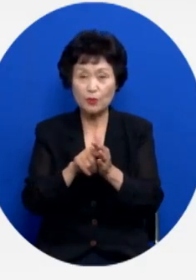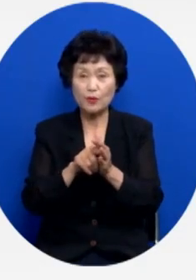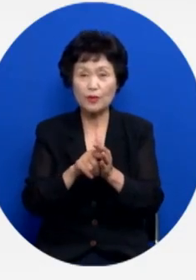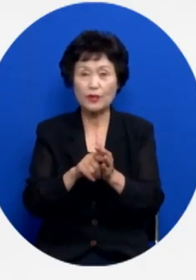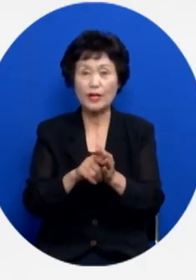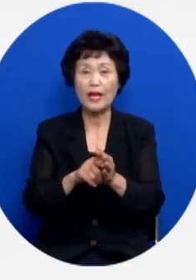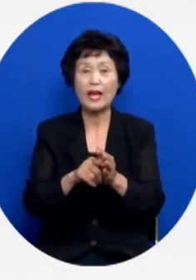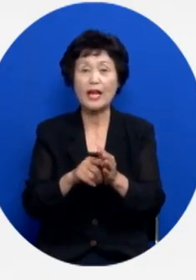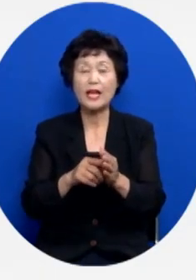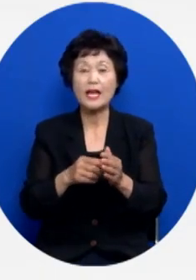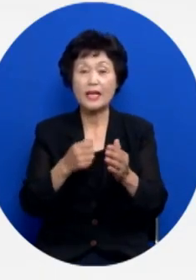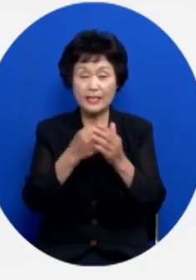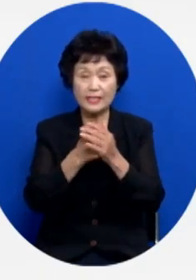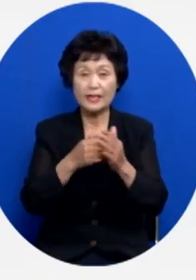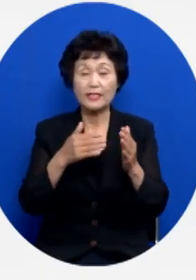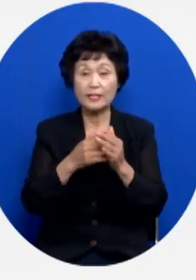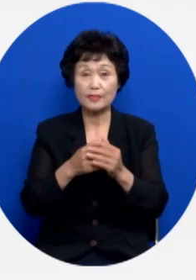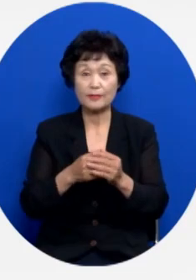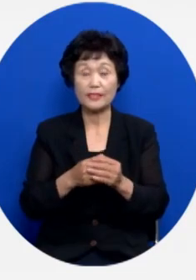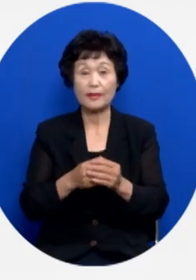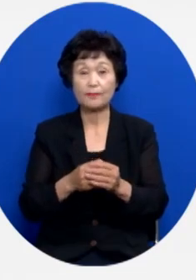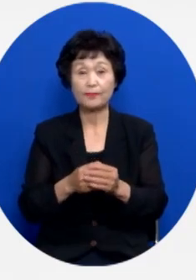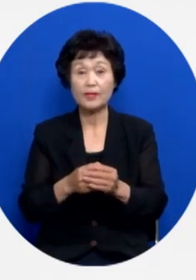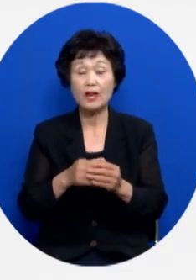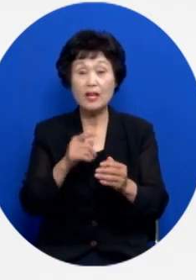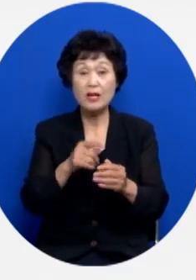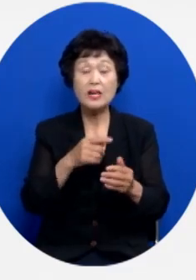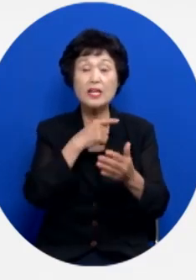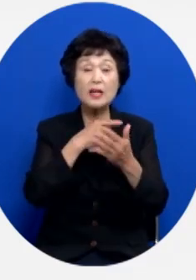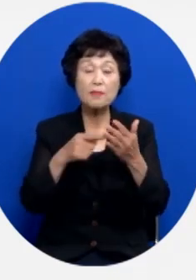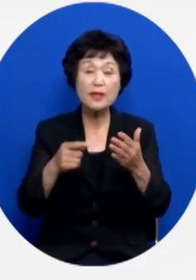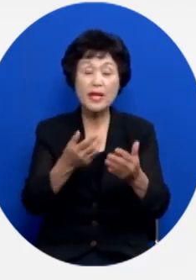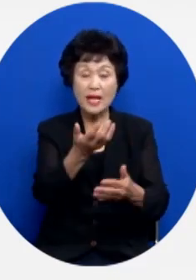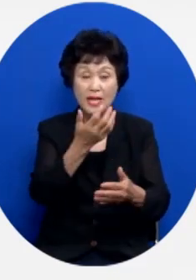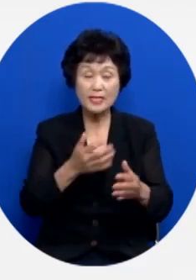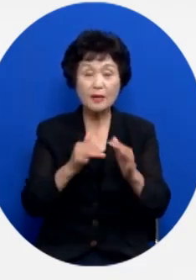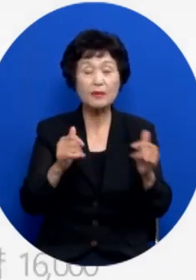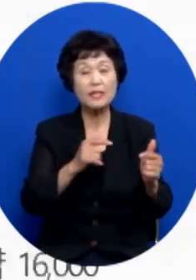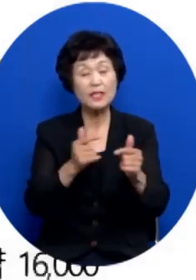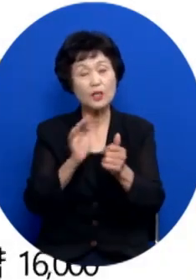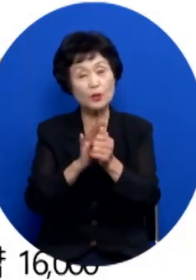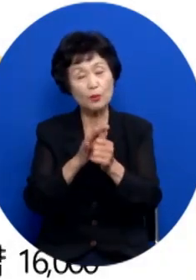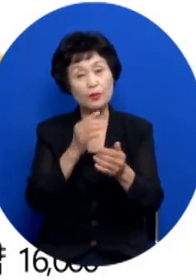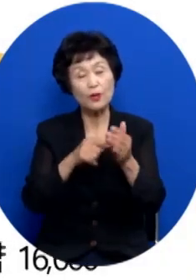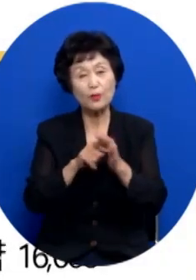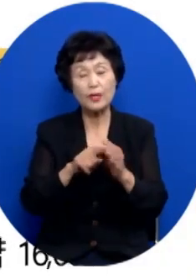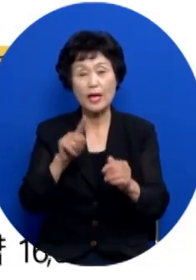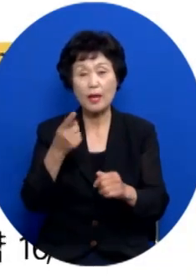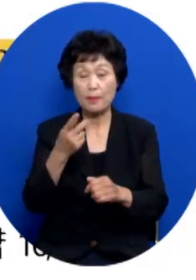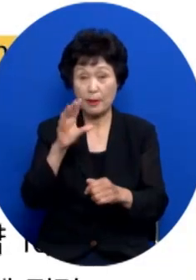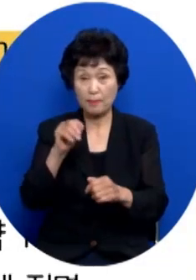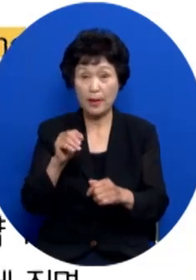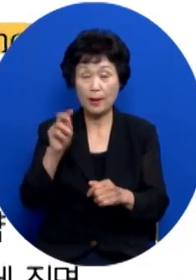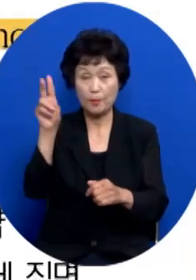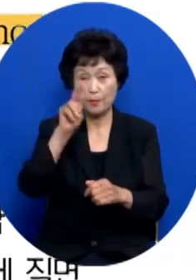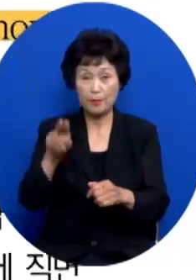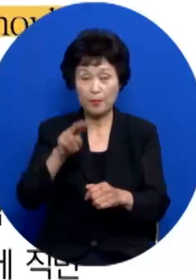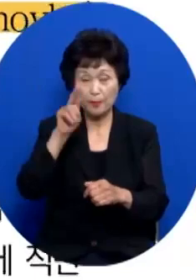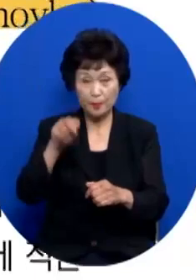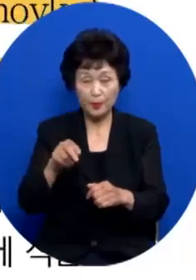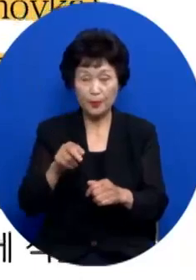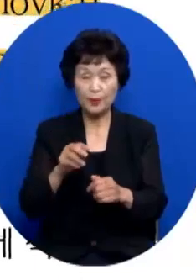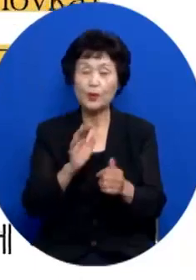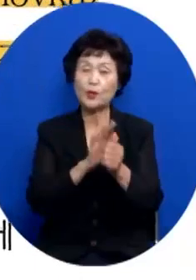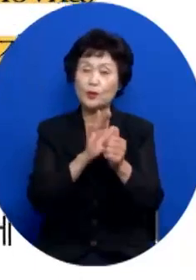외교부는 우크라이나 헤르손 지역 카우카 댐 파괴로 피해를 본 이재민 등을 돕기 위해 100만 불 규모의 인도적 지원을 제공할